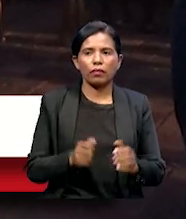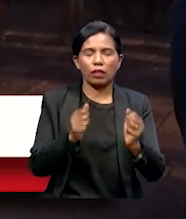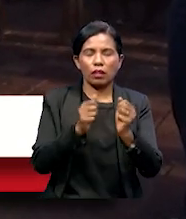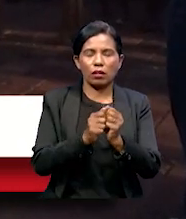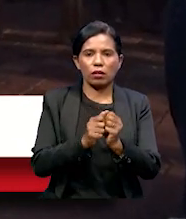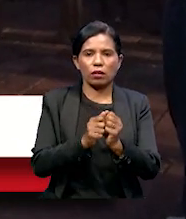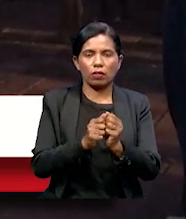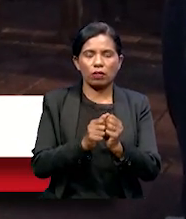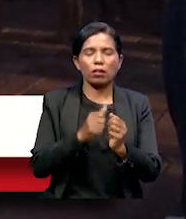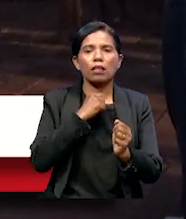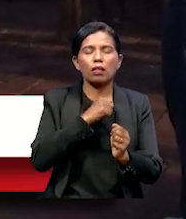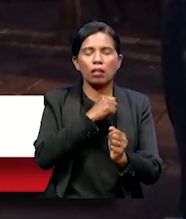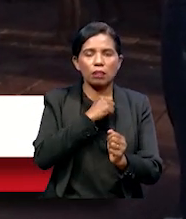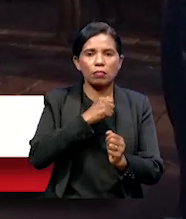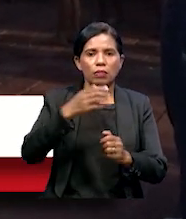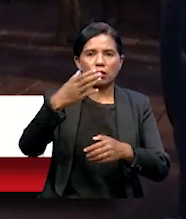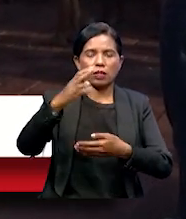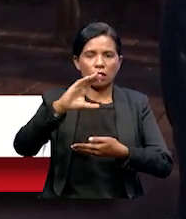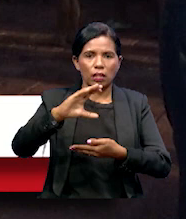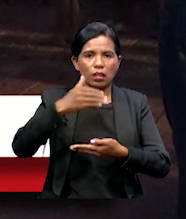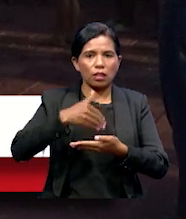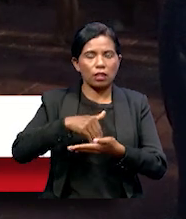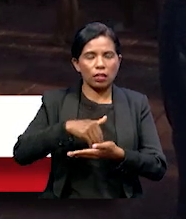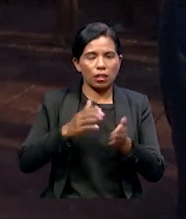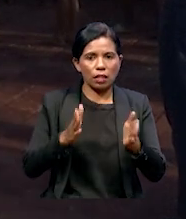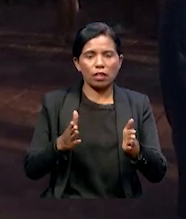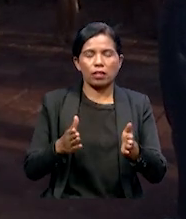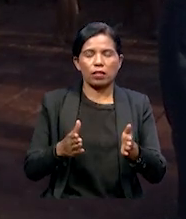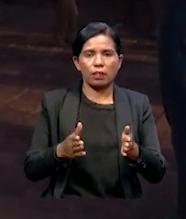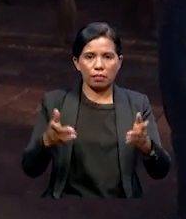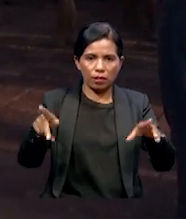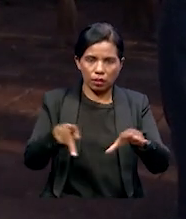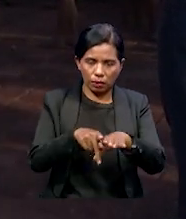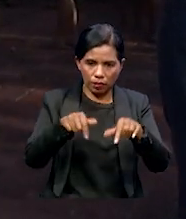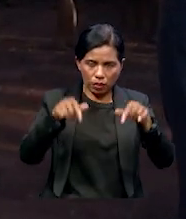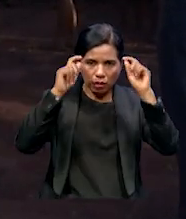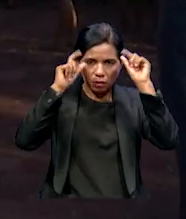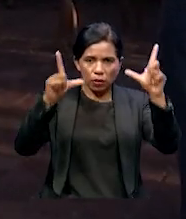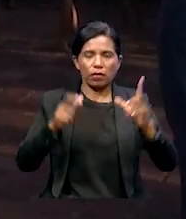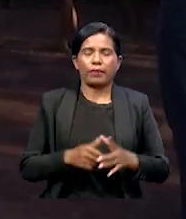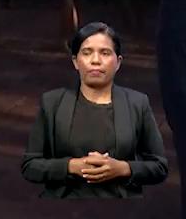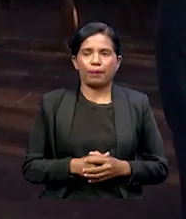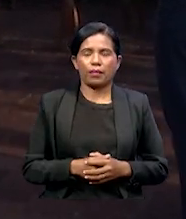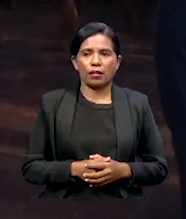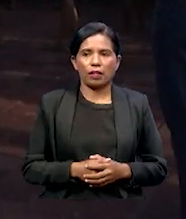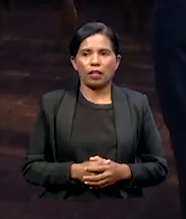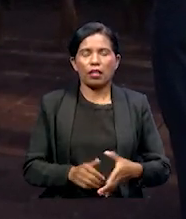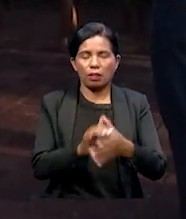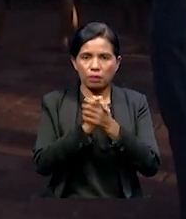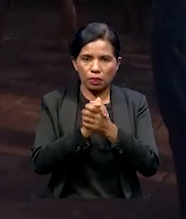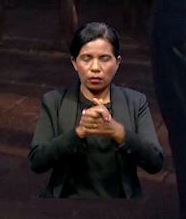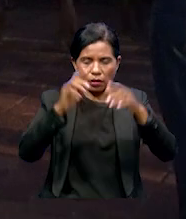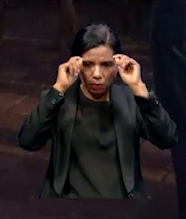ne presensa ia Timor bele haklean lutan ita Timor Wanser nya